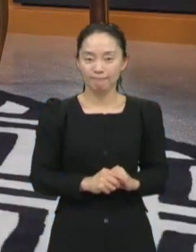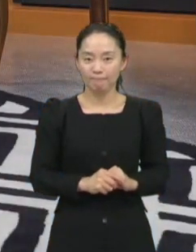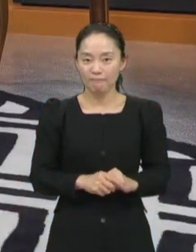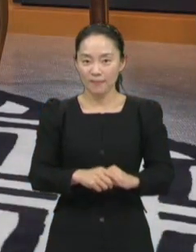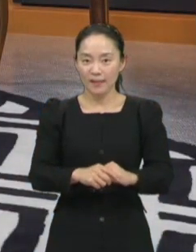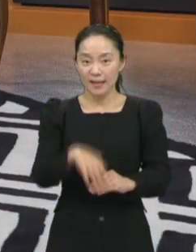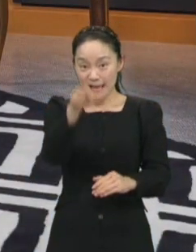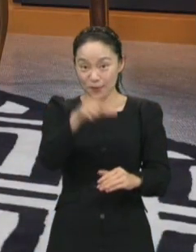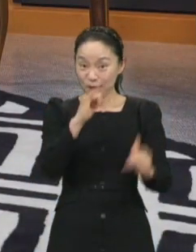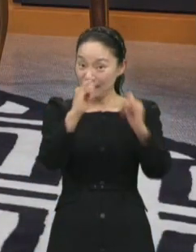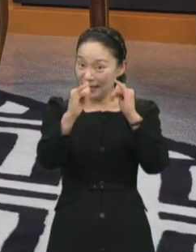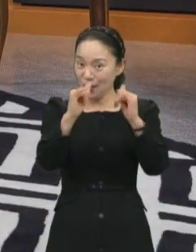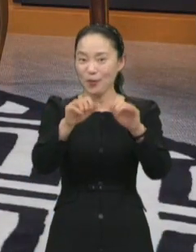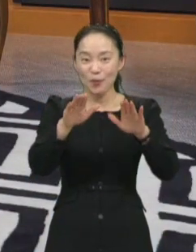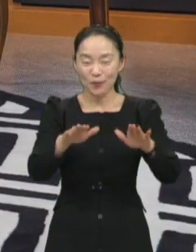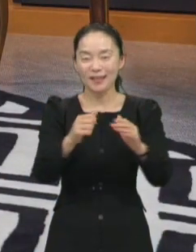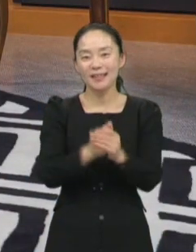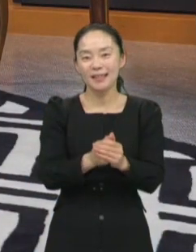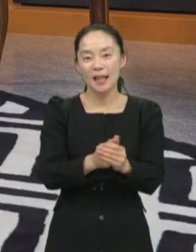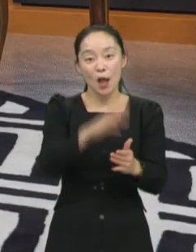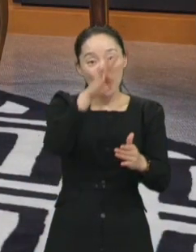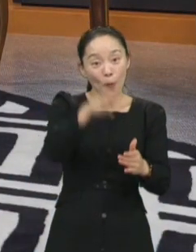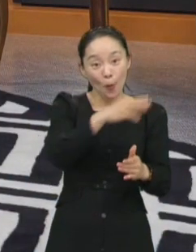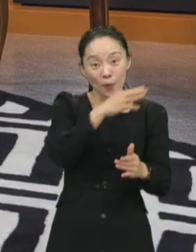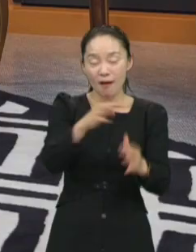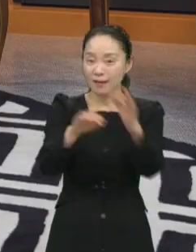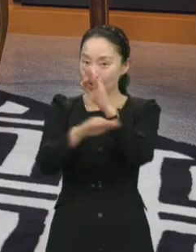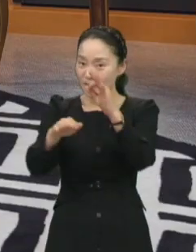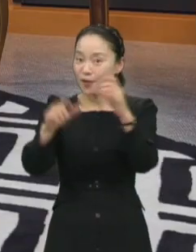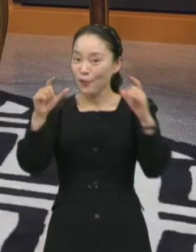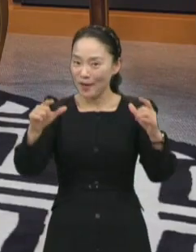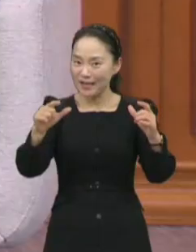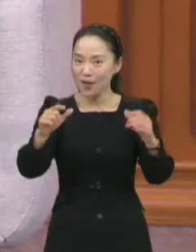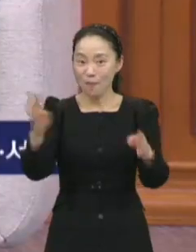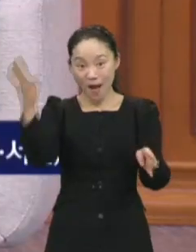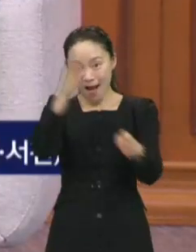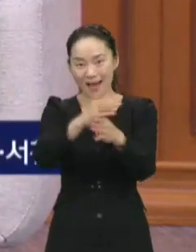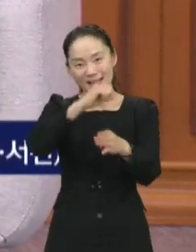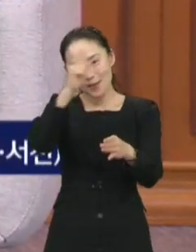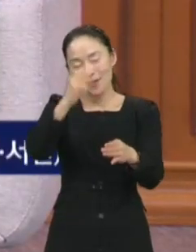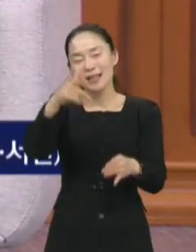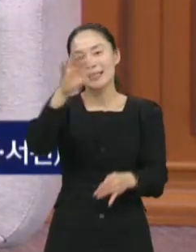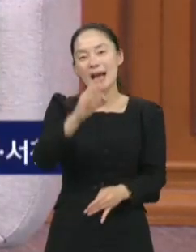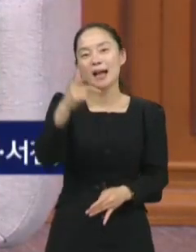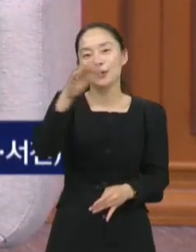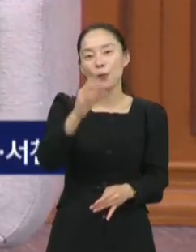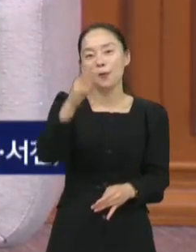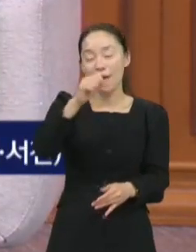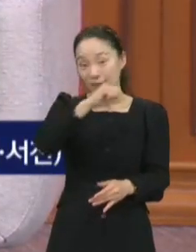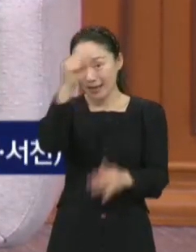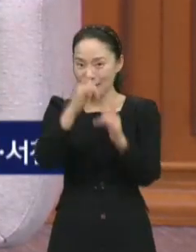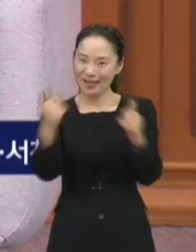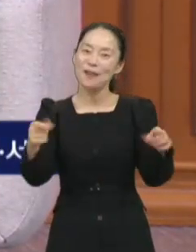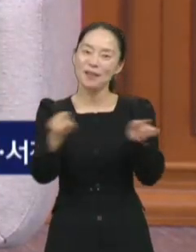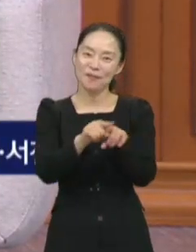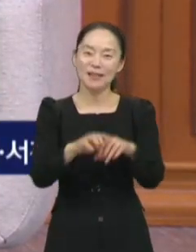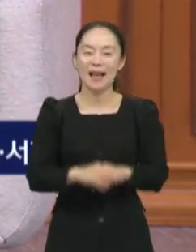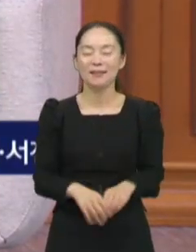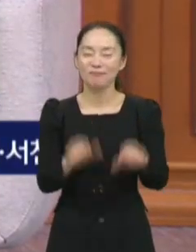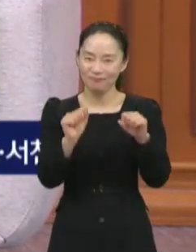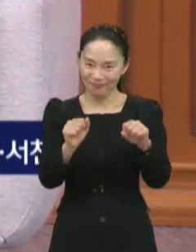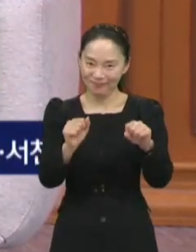단도 직입 인터뷰 오늘은 보령서천 선거구에서 재선에 선공한 장동혁 당선인과 함께하겠습니다